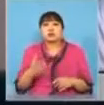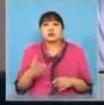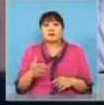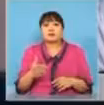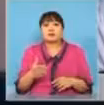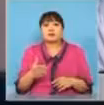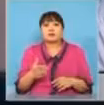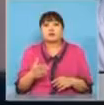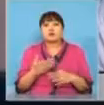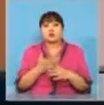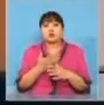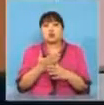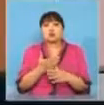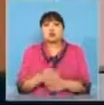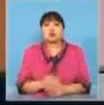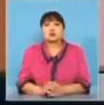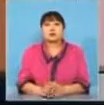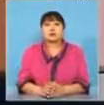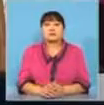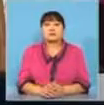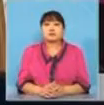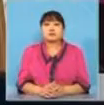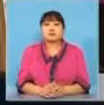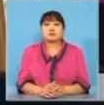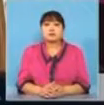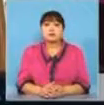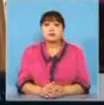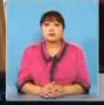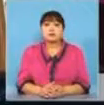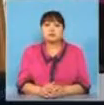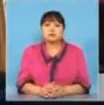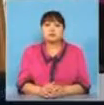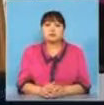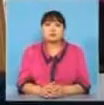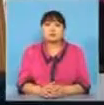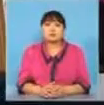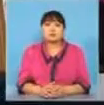көмектеседі. Вера Серғазина, Аманжол Айтмағамбетов, Қазақстан, Ақтөбе.